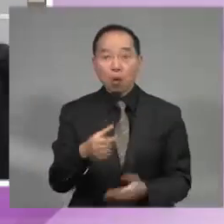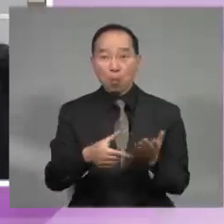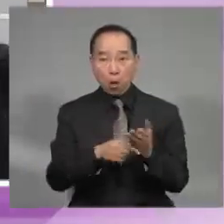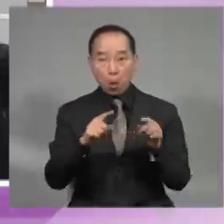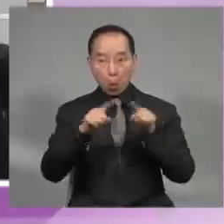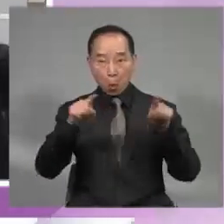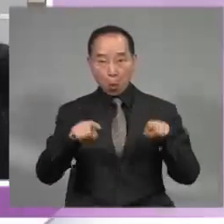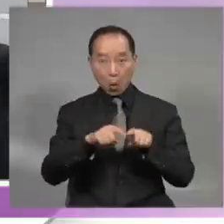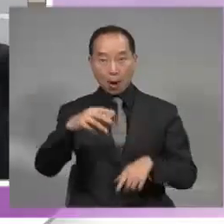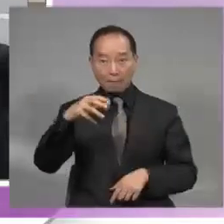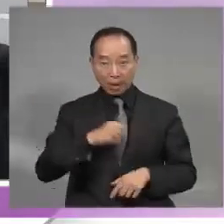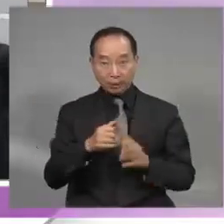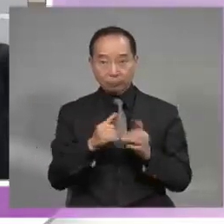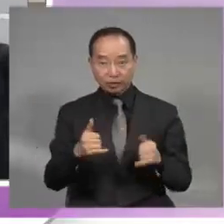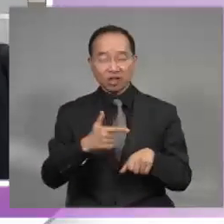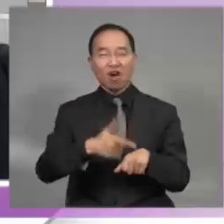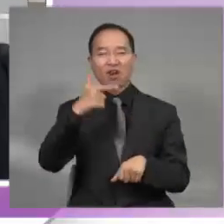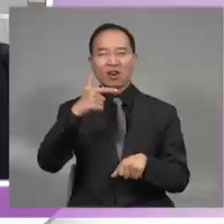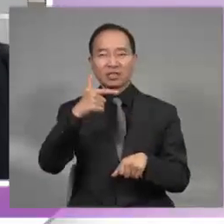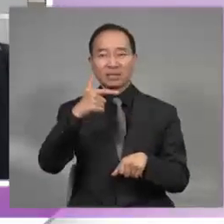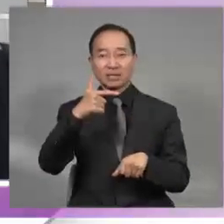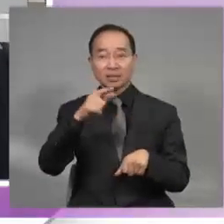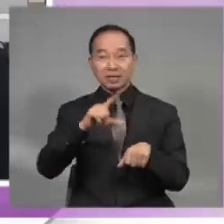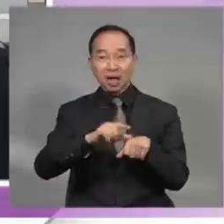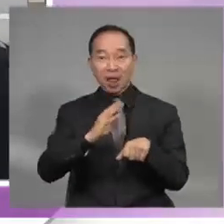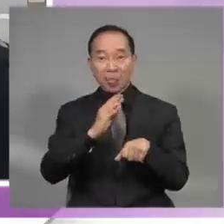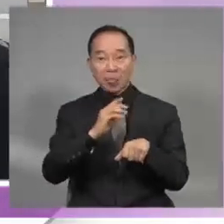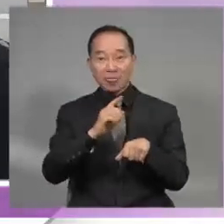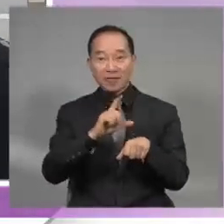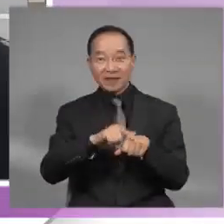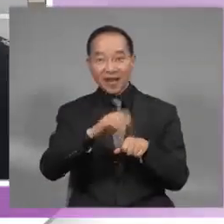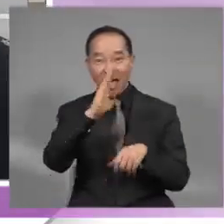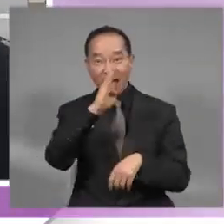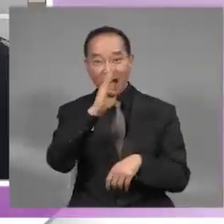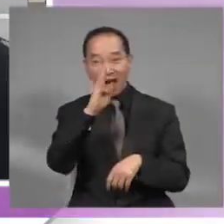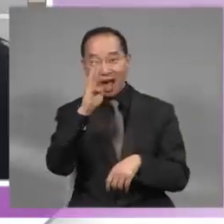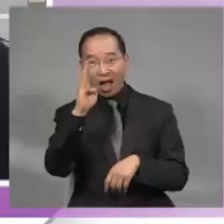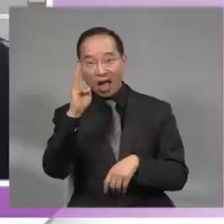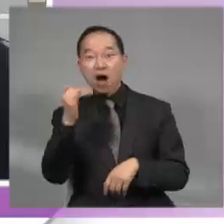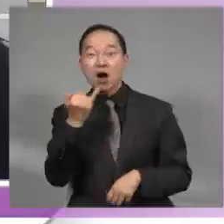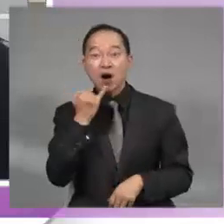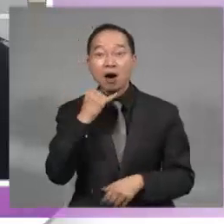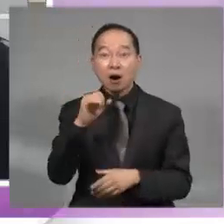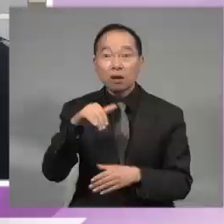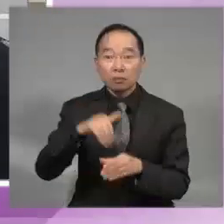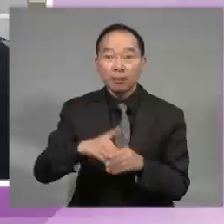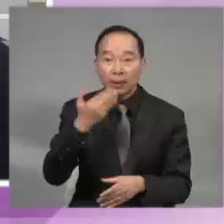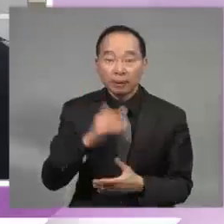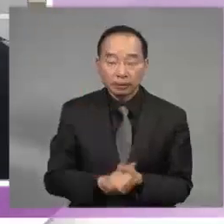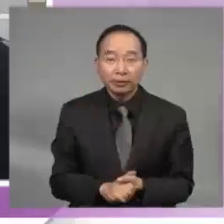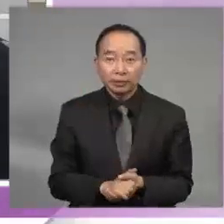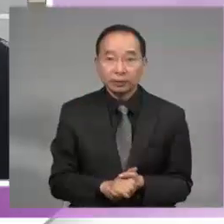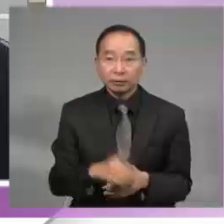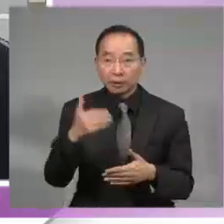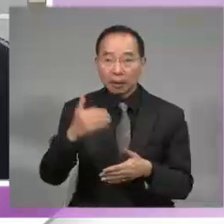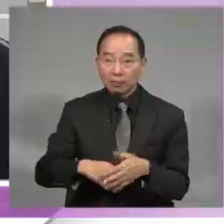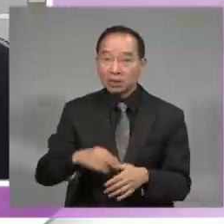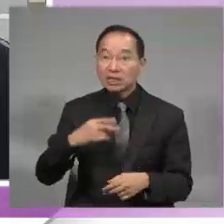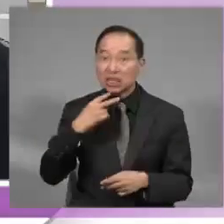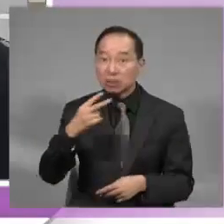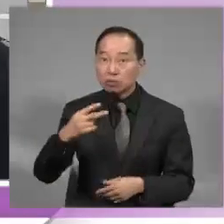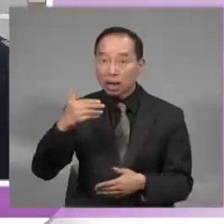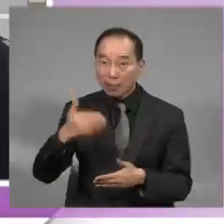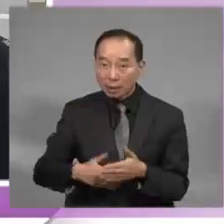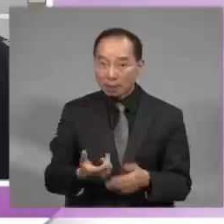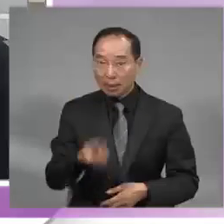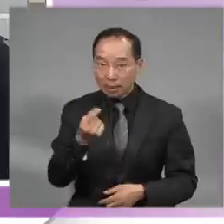받은 분들은 6시가 지나도 또 투표를 하실 수 있다고 하니까 안심하시고 지금 한 2분여 남았으니까 지금이라도 빨리 달려가시면 좋겠습니다.